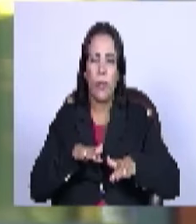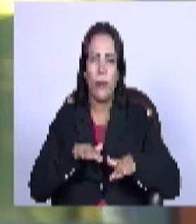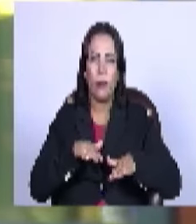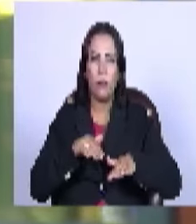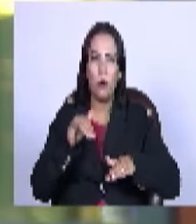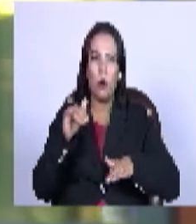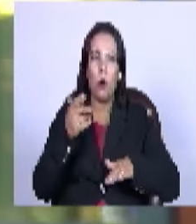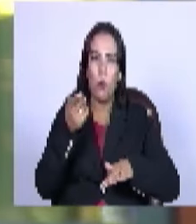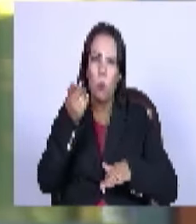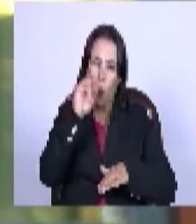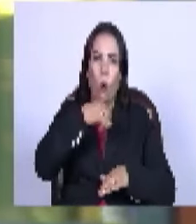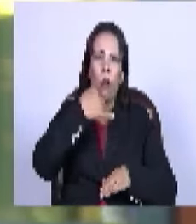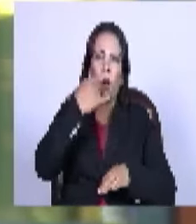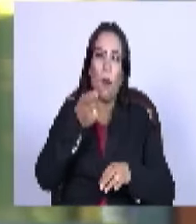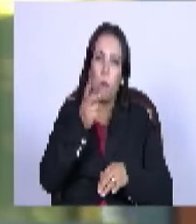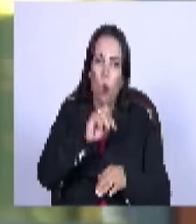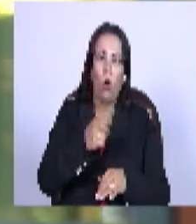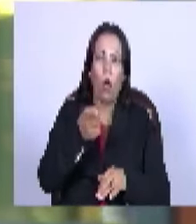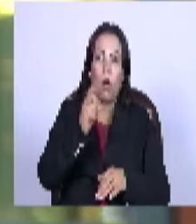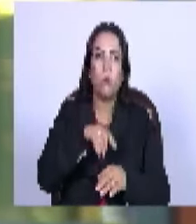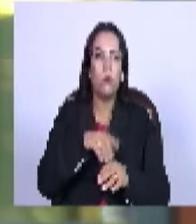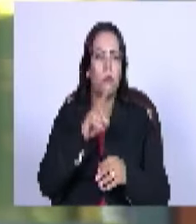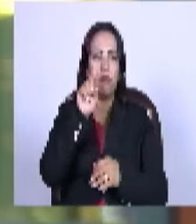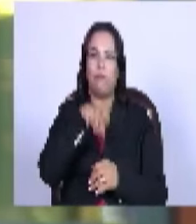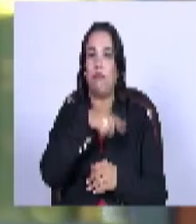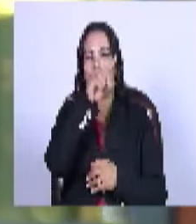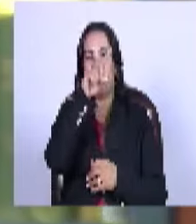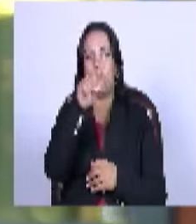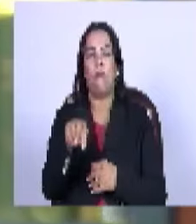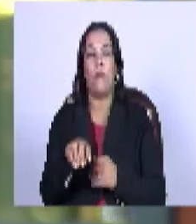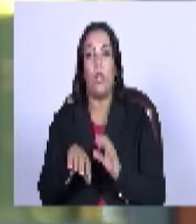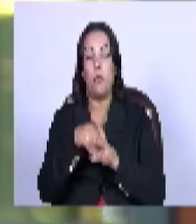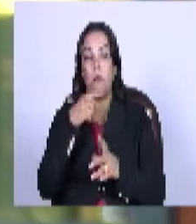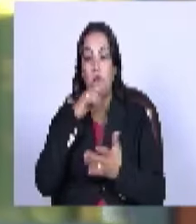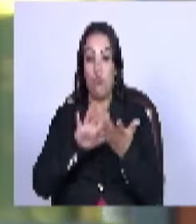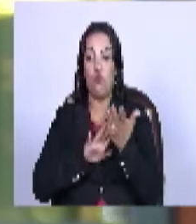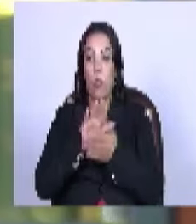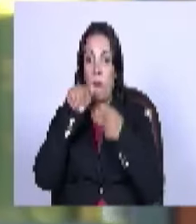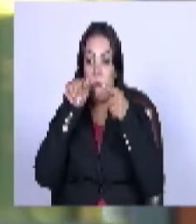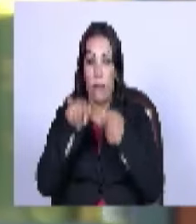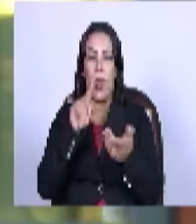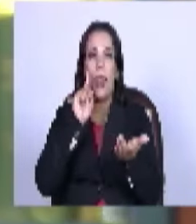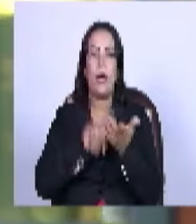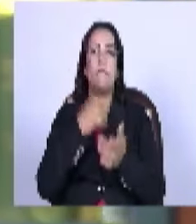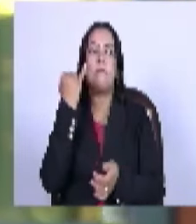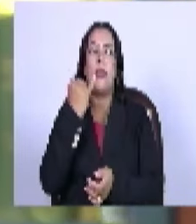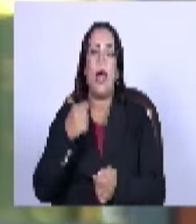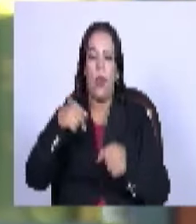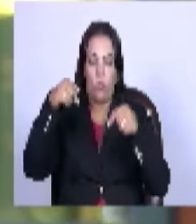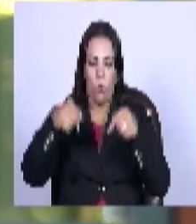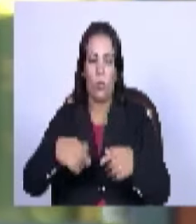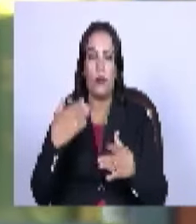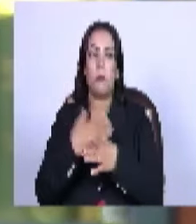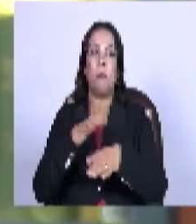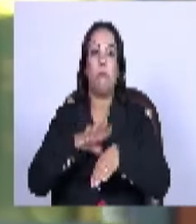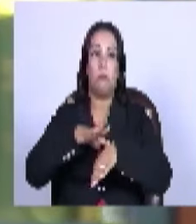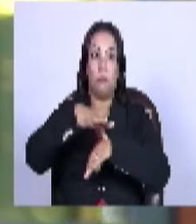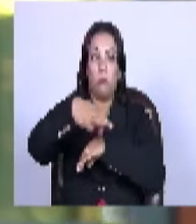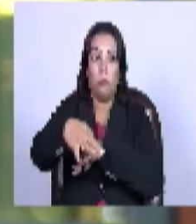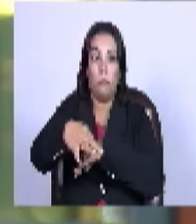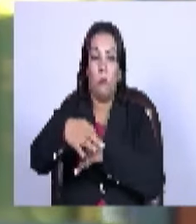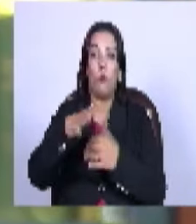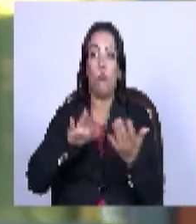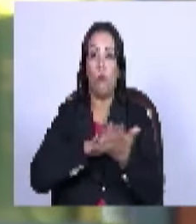حل ناجح في كل الاحوال لما تواجهك مشكله حاول تحلها لان ارجاء مشكله ممكن